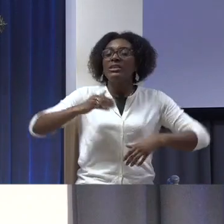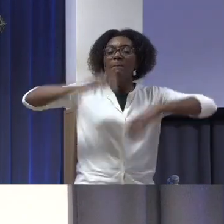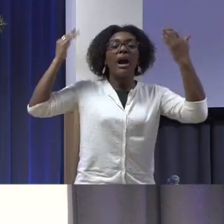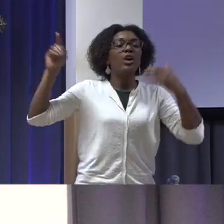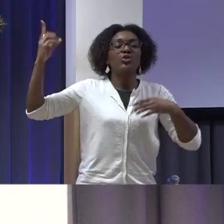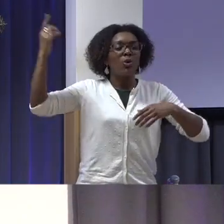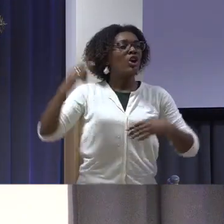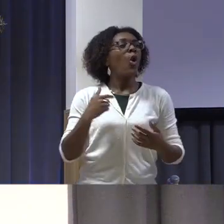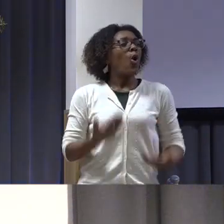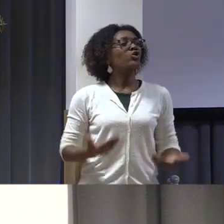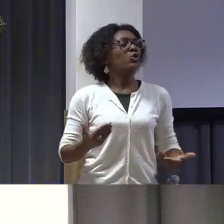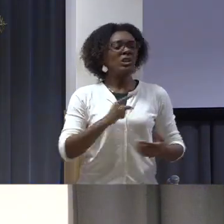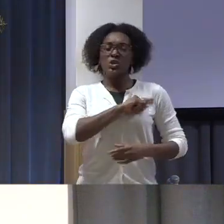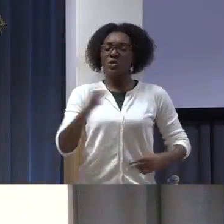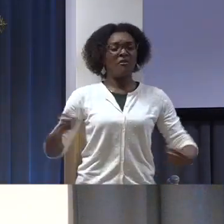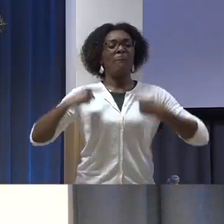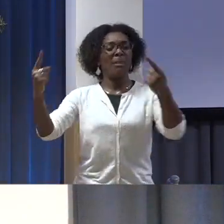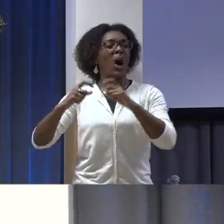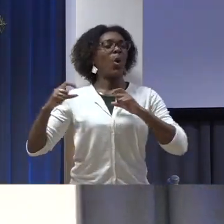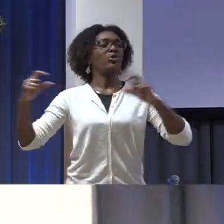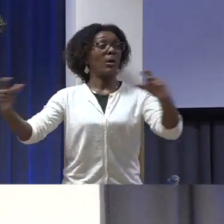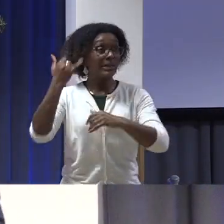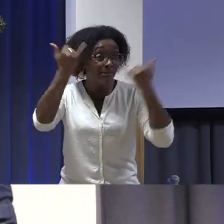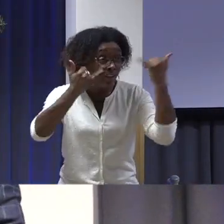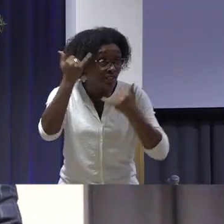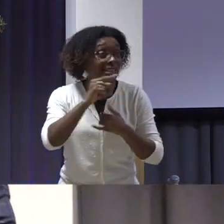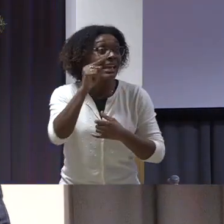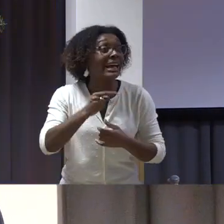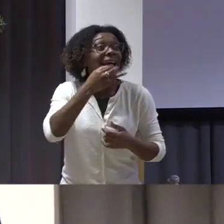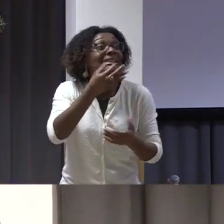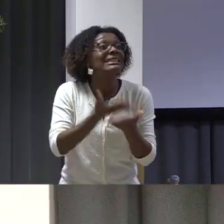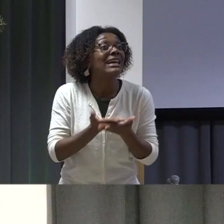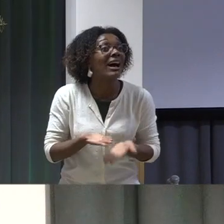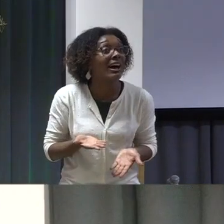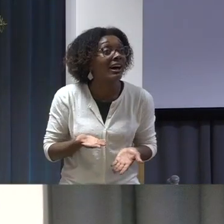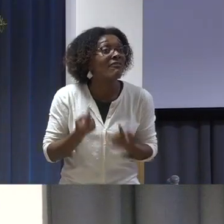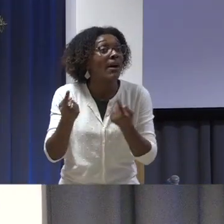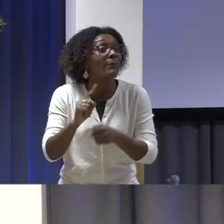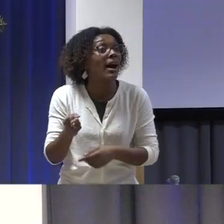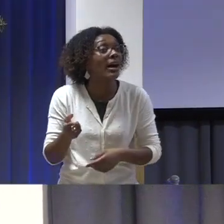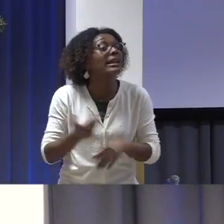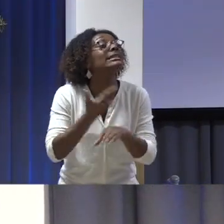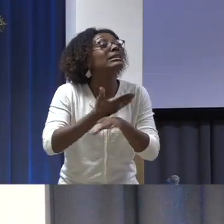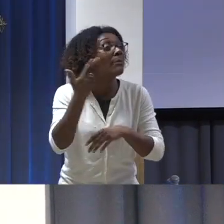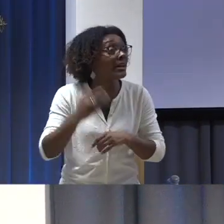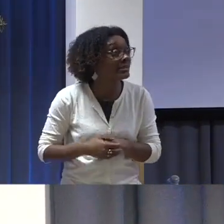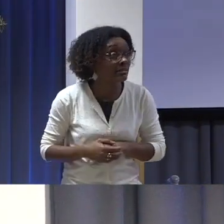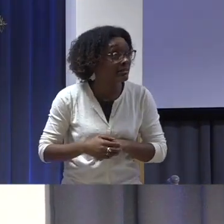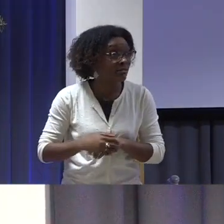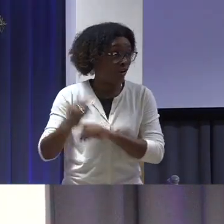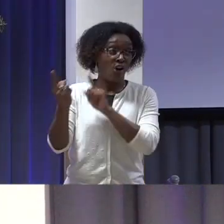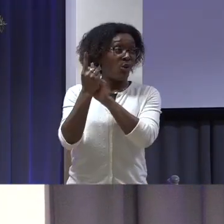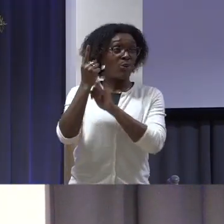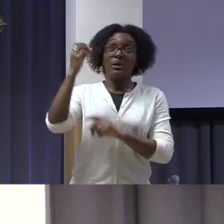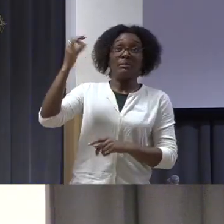lui je n'irai pas aujourd'hui au temple s'ils avaient résonné dans ce sens là fraser que se serait-il passé savez les